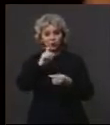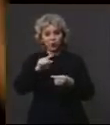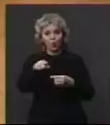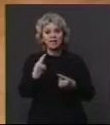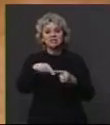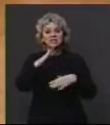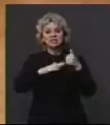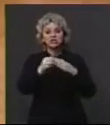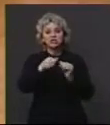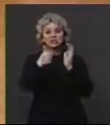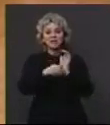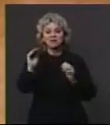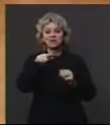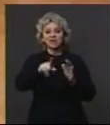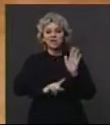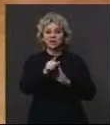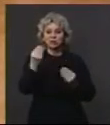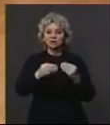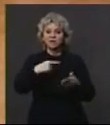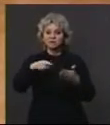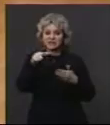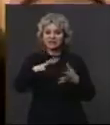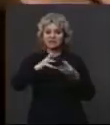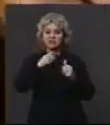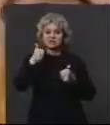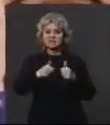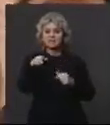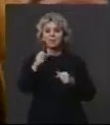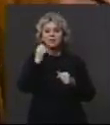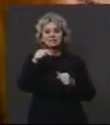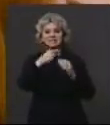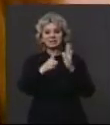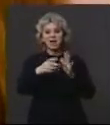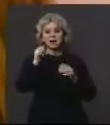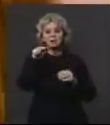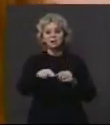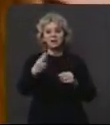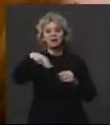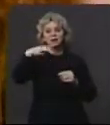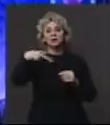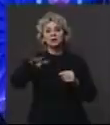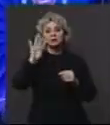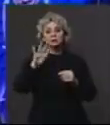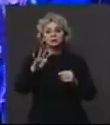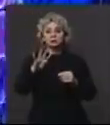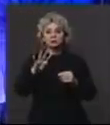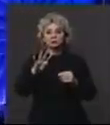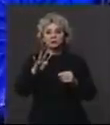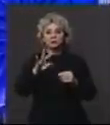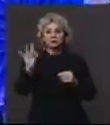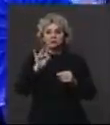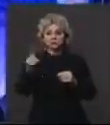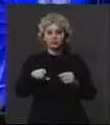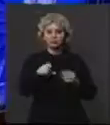идет квалификация. 16 февраля начнется игра на вылет. А всероссийский финал в Москве 17 апреля. Евгения Слинкина, Сергей Вишняков,